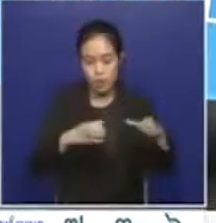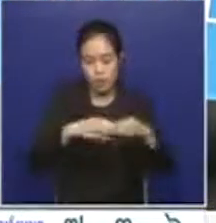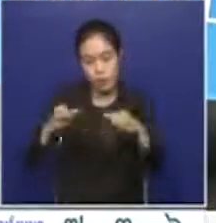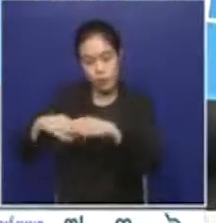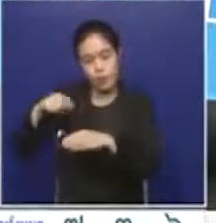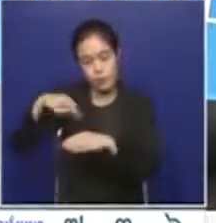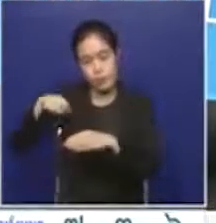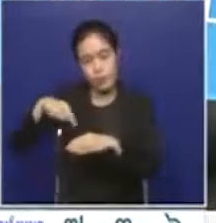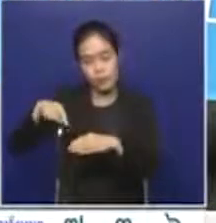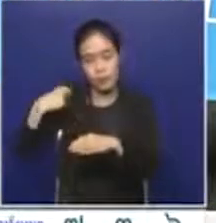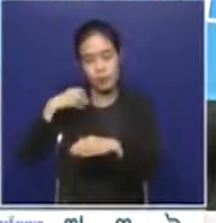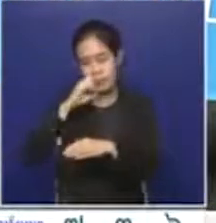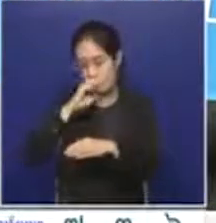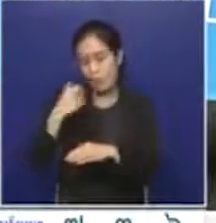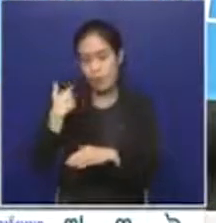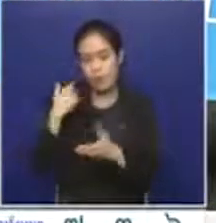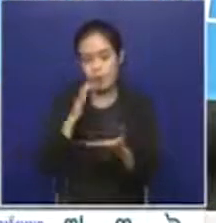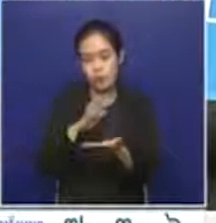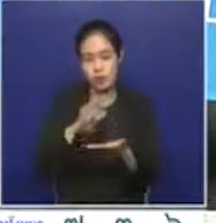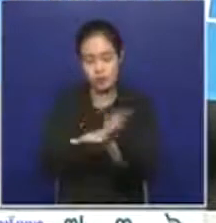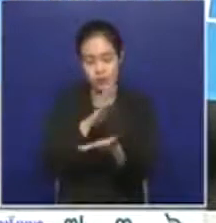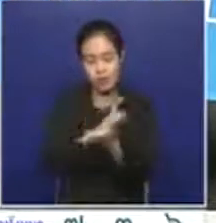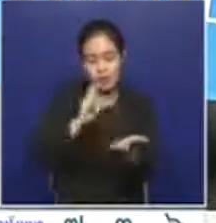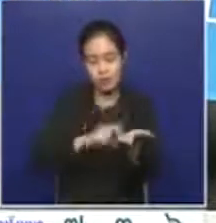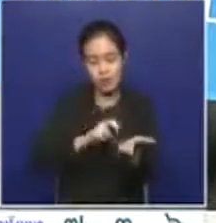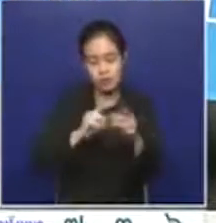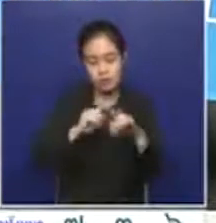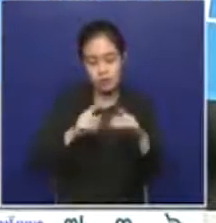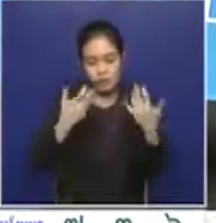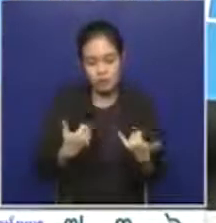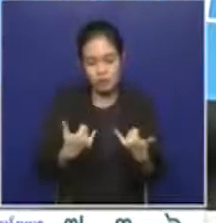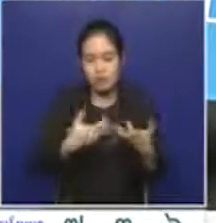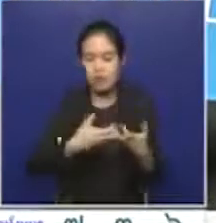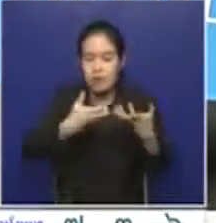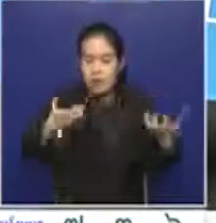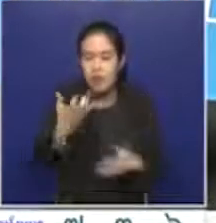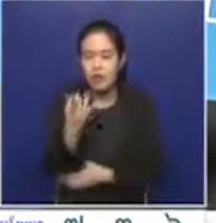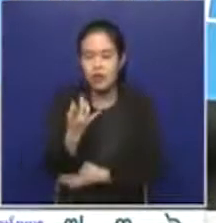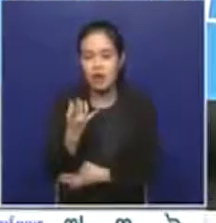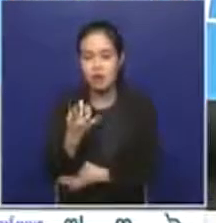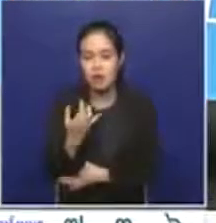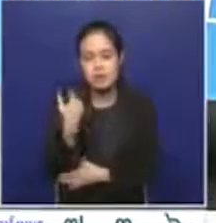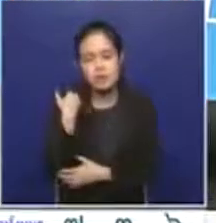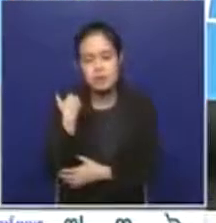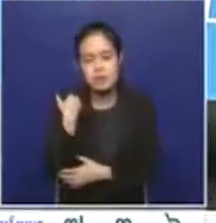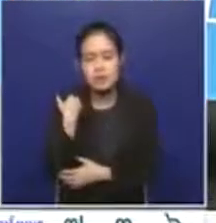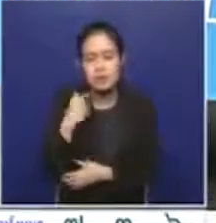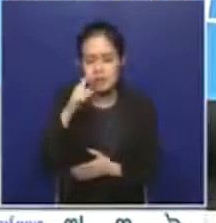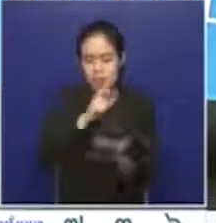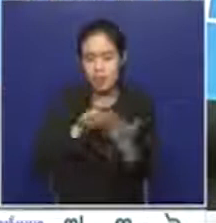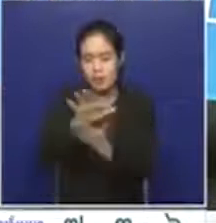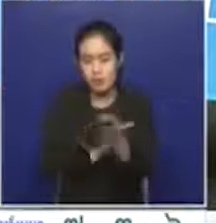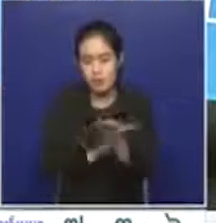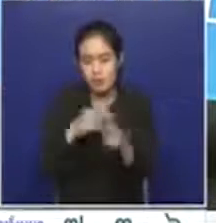ป็น2กลุ่มกลุ่มแรกเรียกว่าแบล็คลิสต์หรือบัญชีดำและกลุ่มที่2 อยู่ในภาคผนวกแนบท้ายก็คือเกรย์ลิสต์หรือบัญ